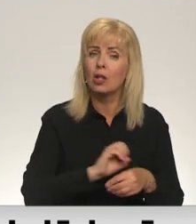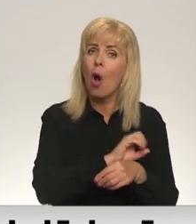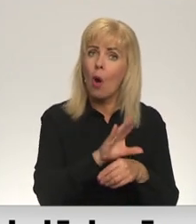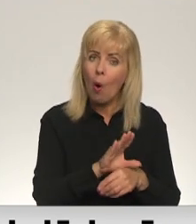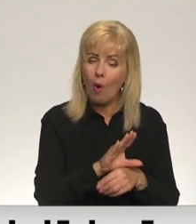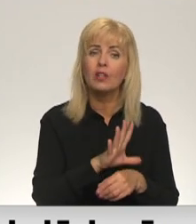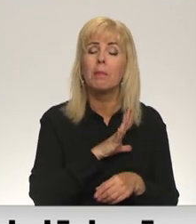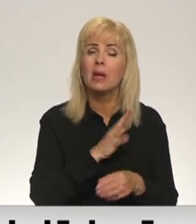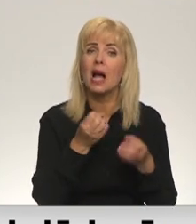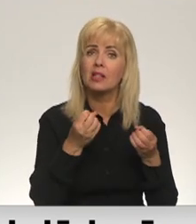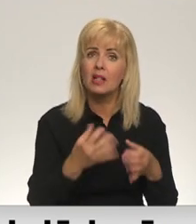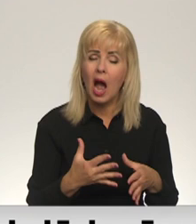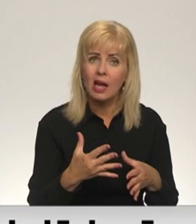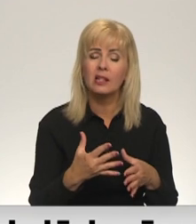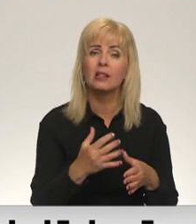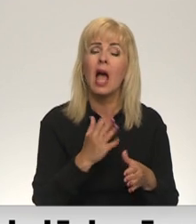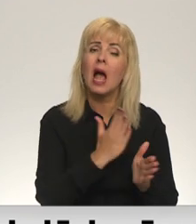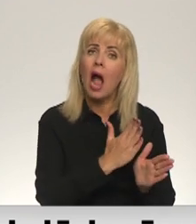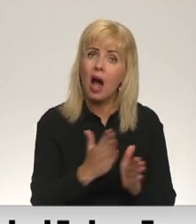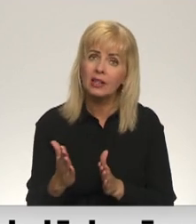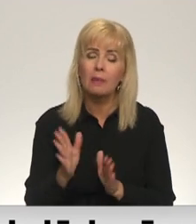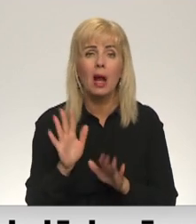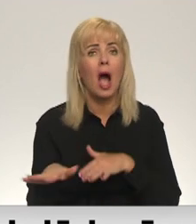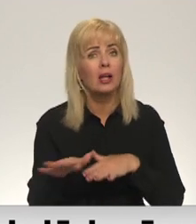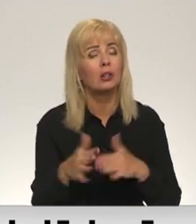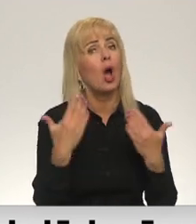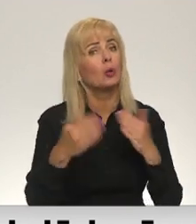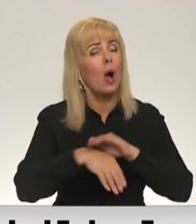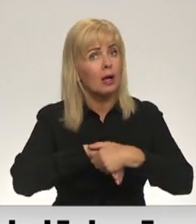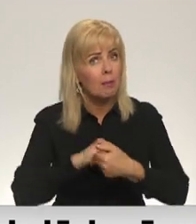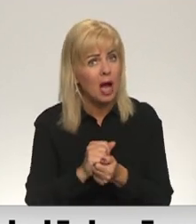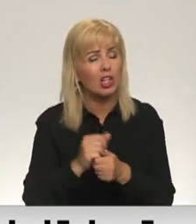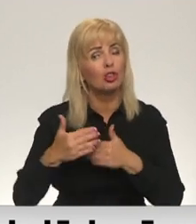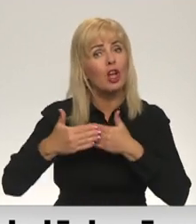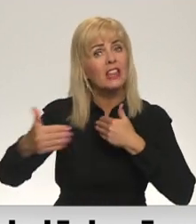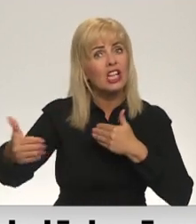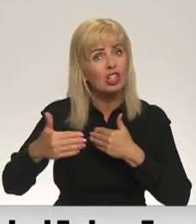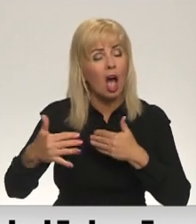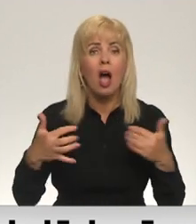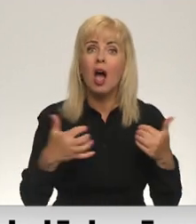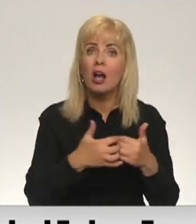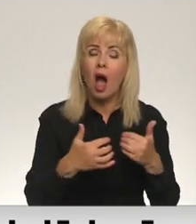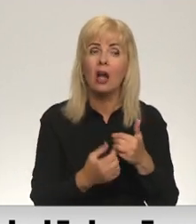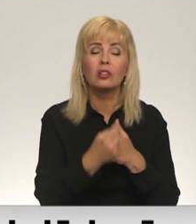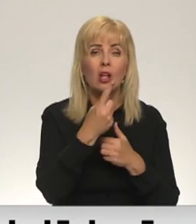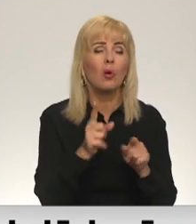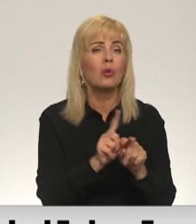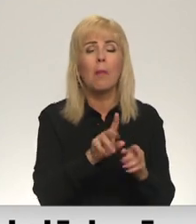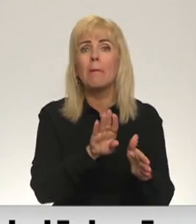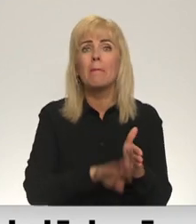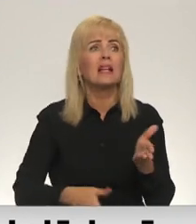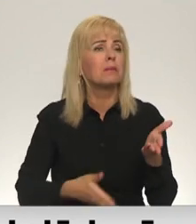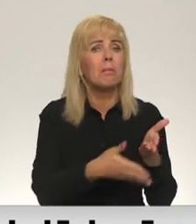gadījumā vismaz bijis skaidrs algoritms, kā rīkoties. Roku mazgāšana, distancēšanās. Karš raisa bezpalīdzības